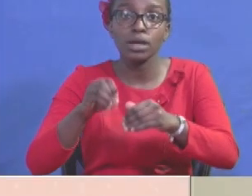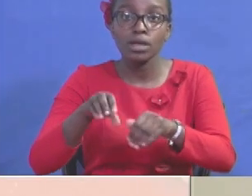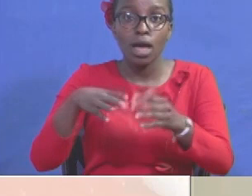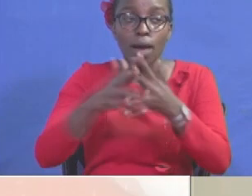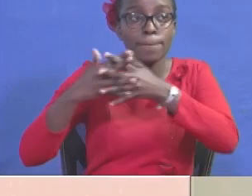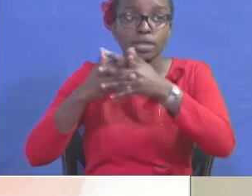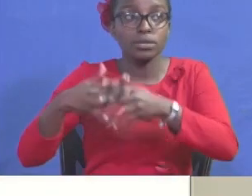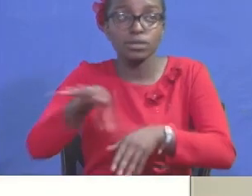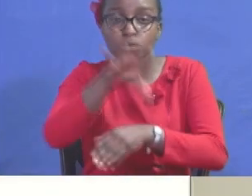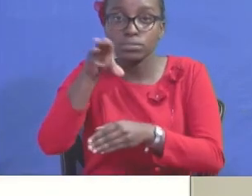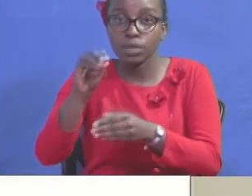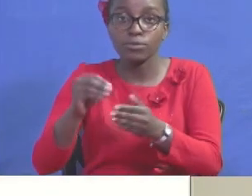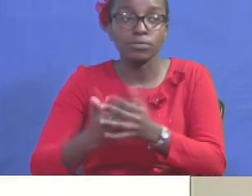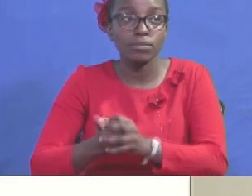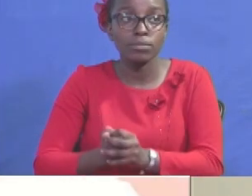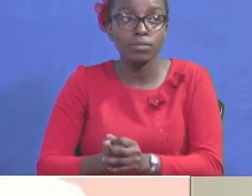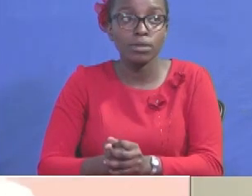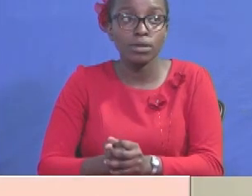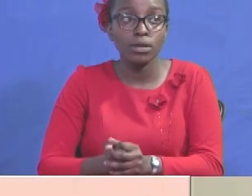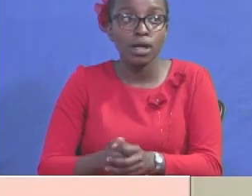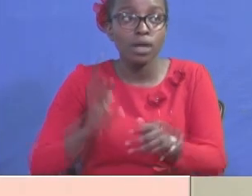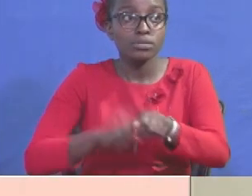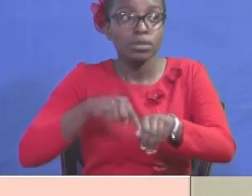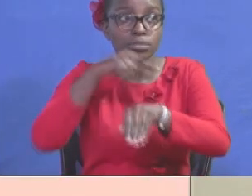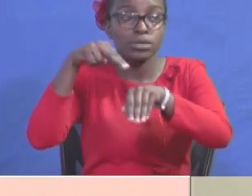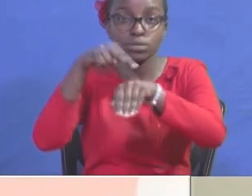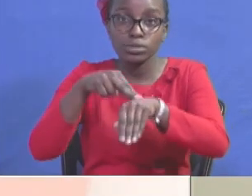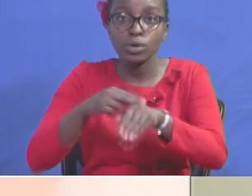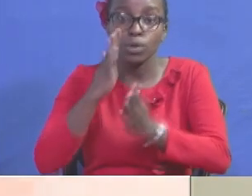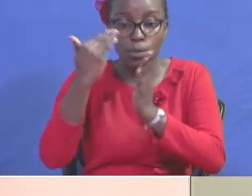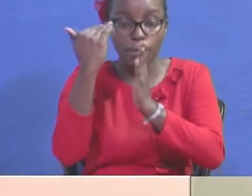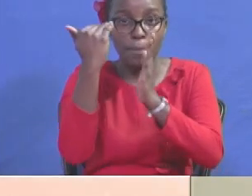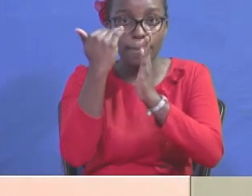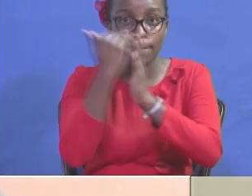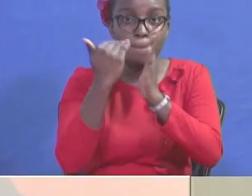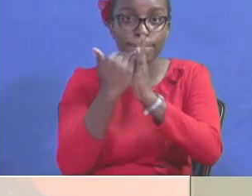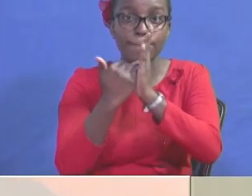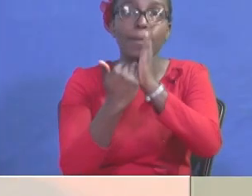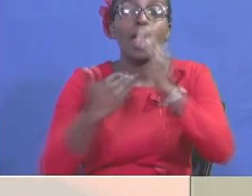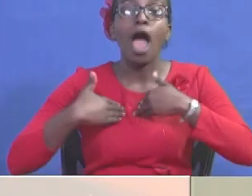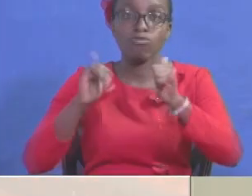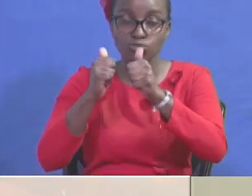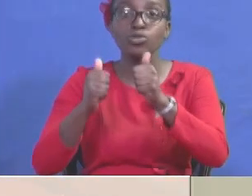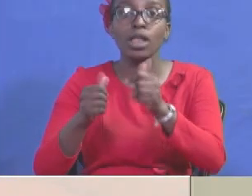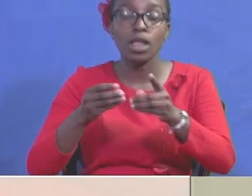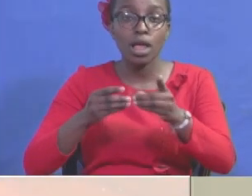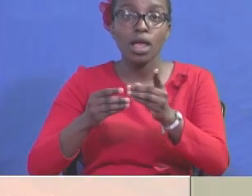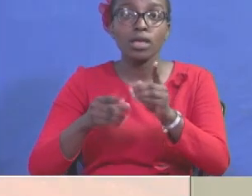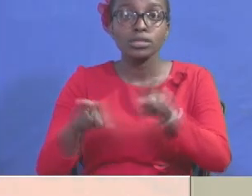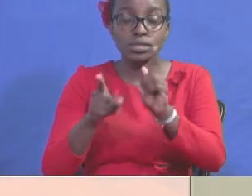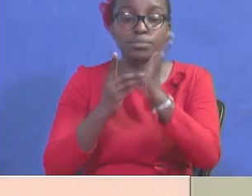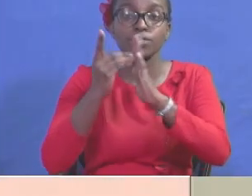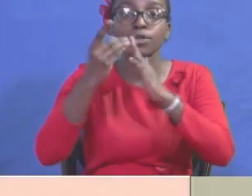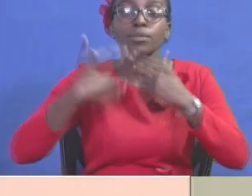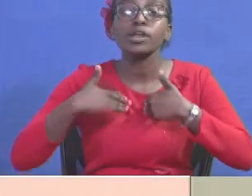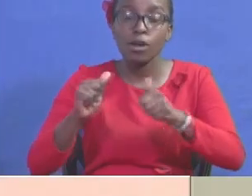Kaskazini. Collaborative online international learning program focus on climate change and sustainable development. And this